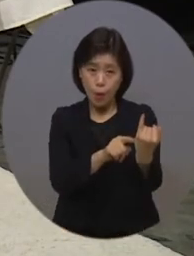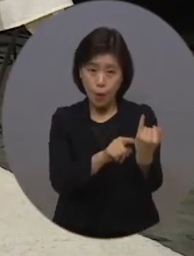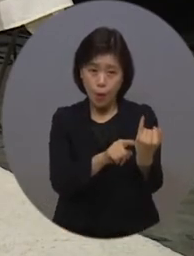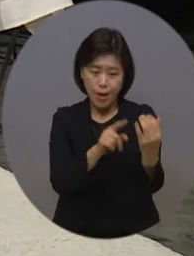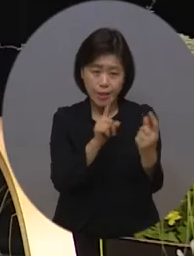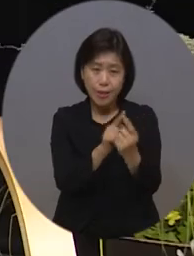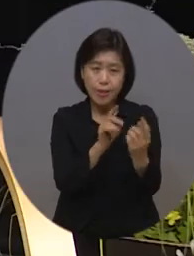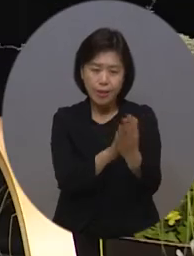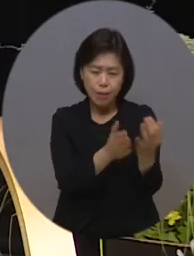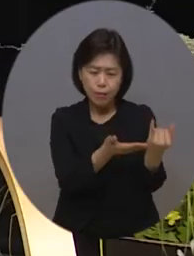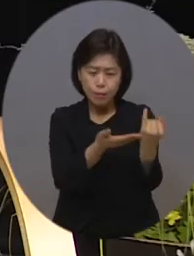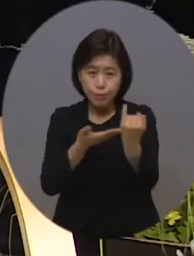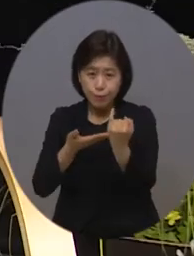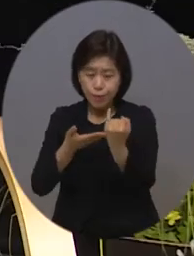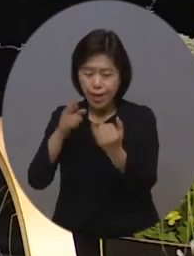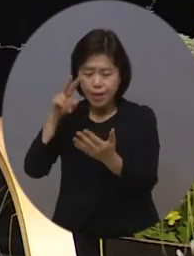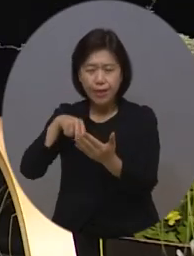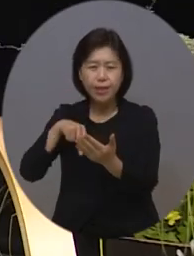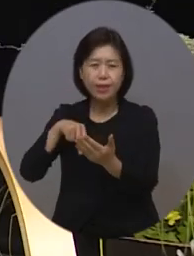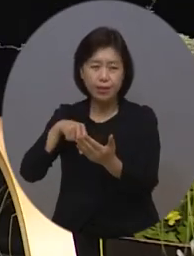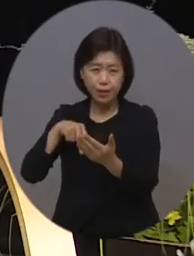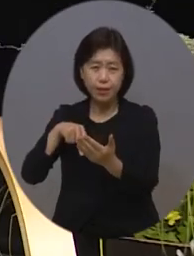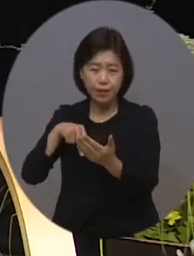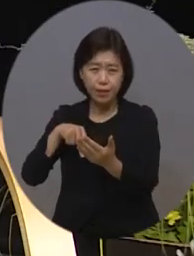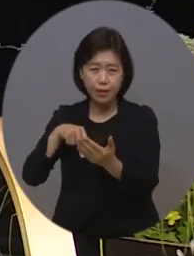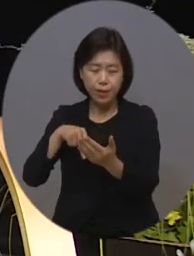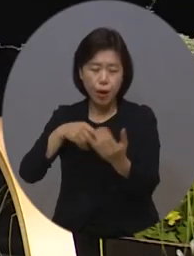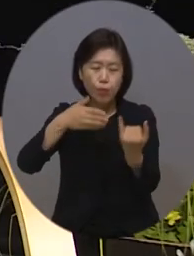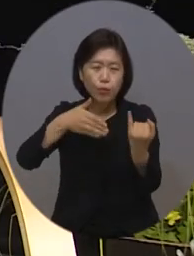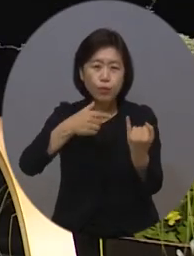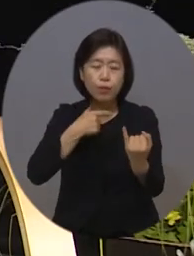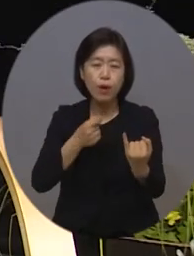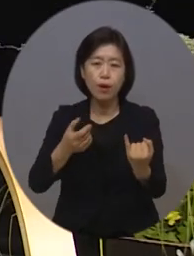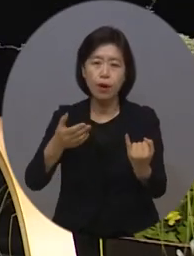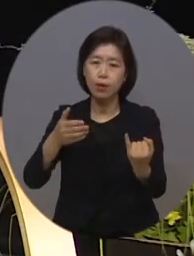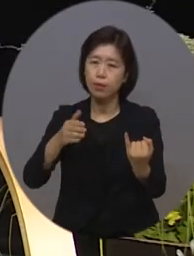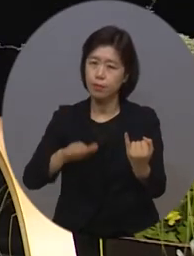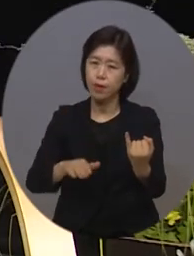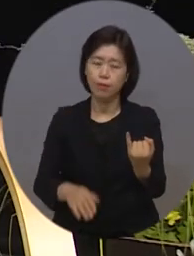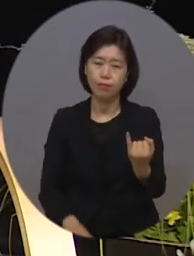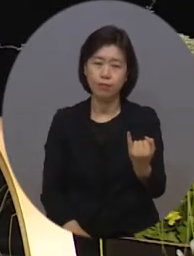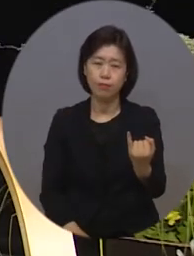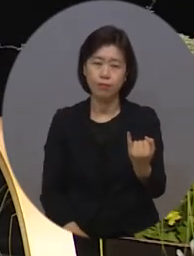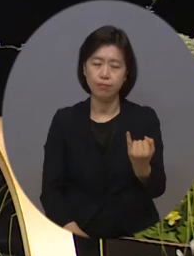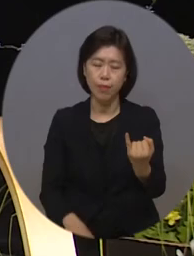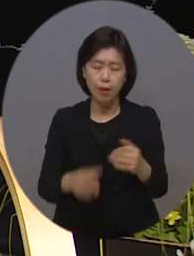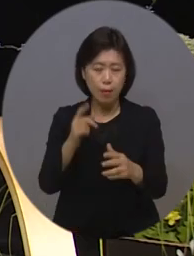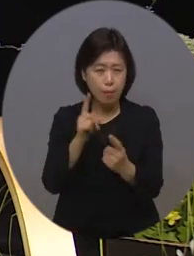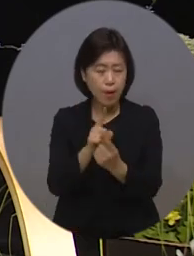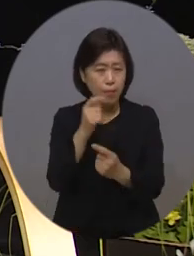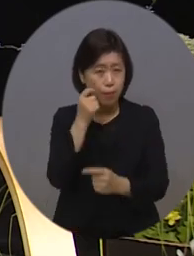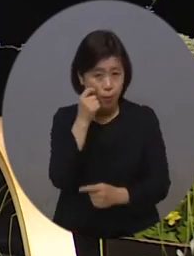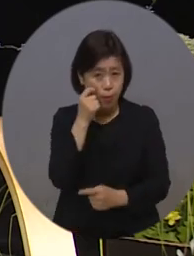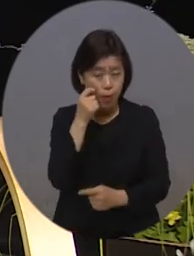싶었습니다. 수소문이 길어지면서 끝내 찾지 못하기를 바라기도 했습니다.